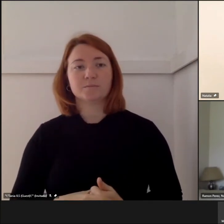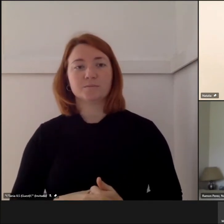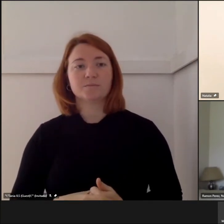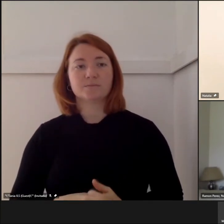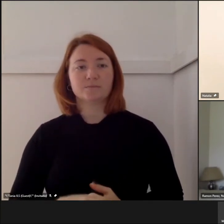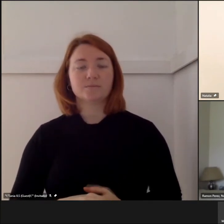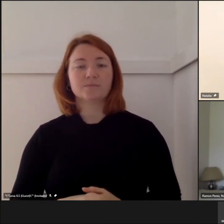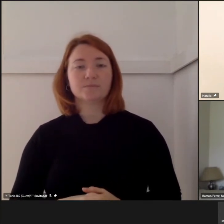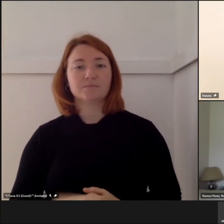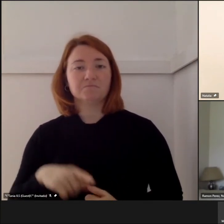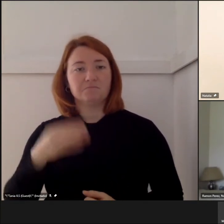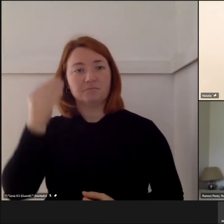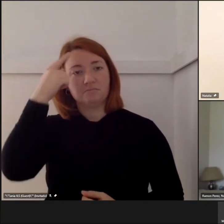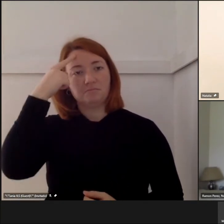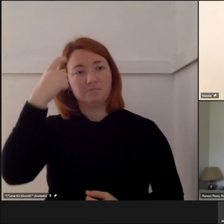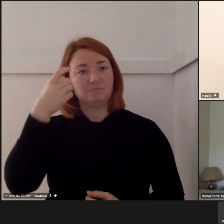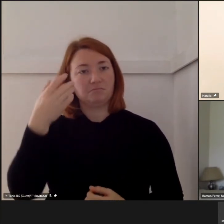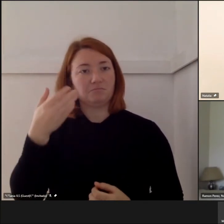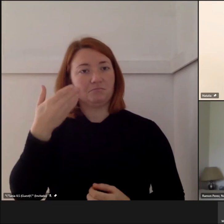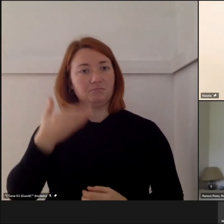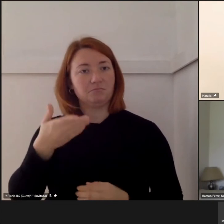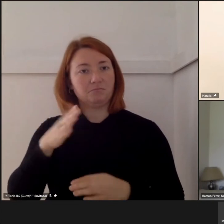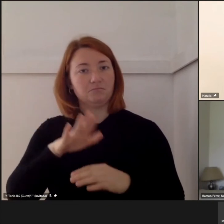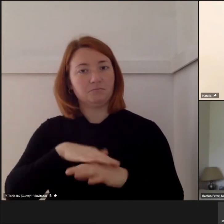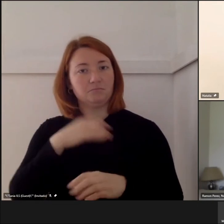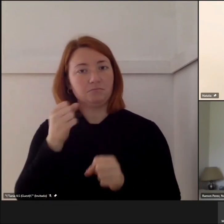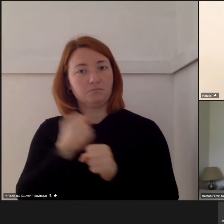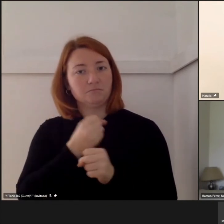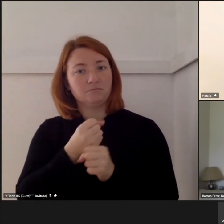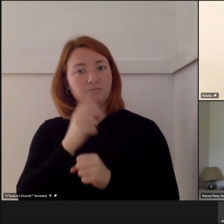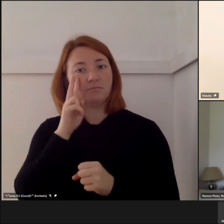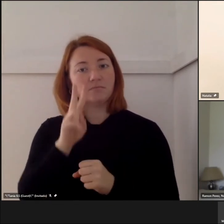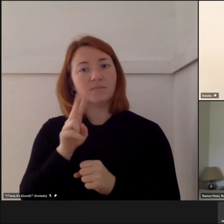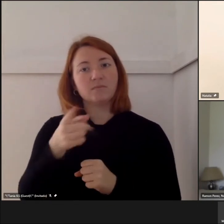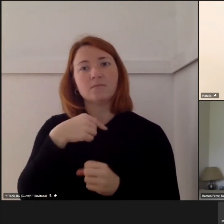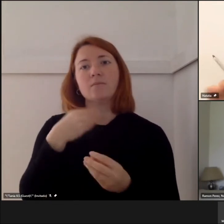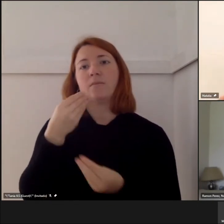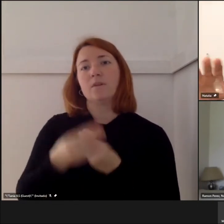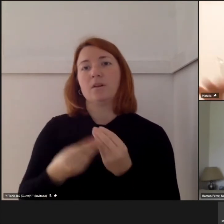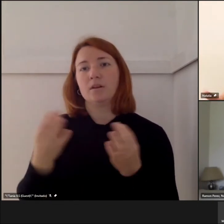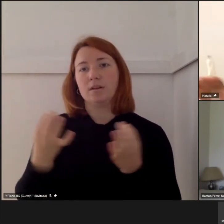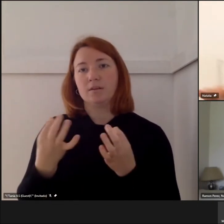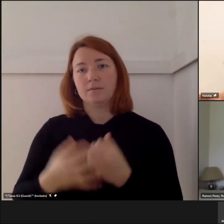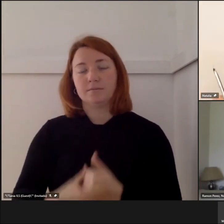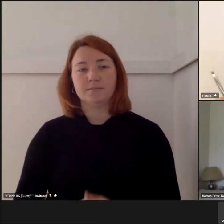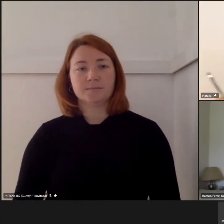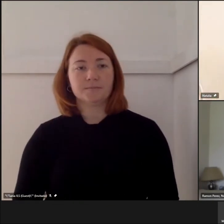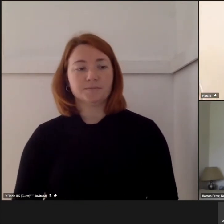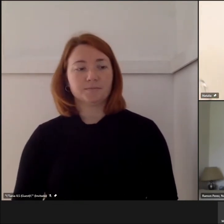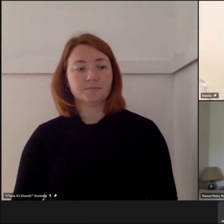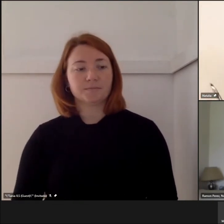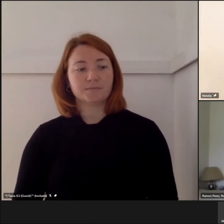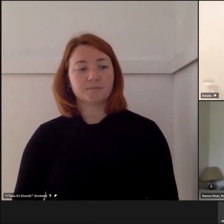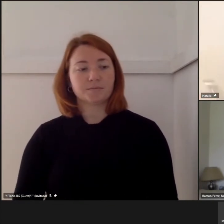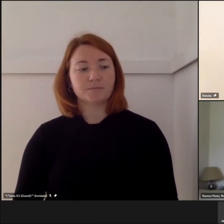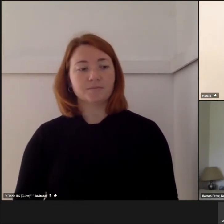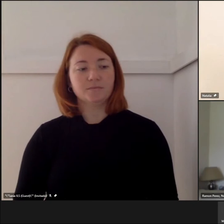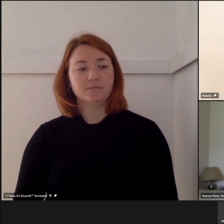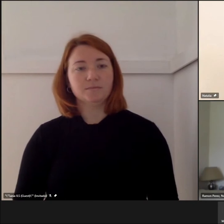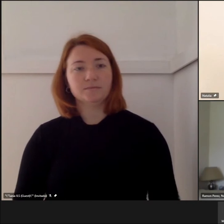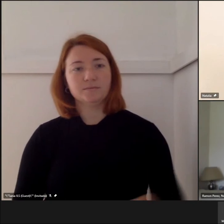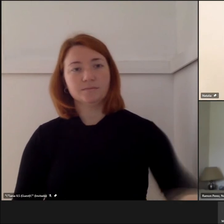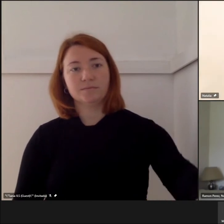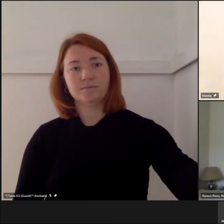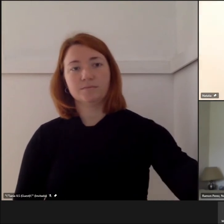de treballar i, com deies tu, d'establir política pública, no? I de fer, de veure una miqueta el que fem, no? Jo tenia alguna així que he anat apuntant perquè he anat ràpida, perquè